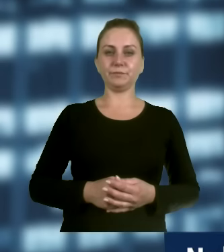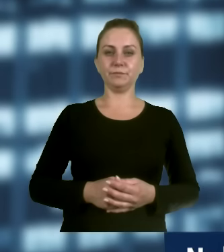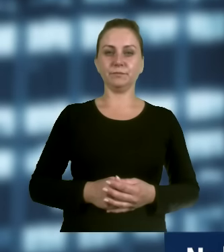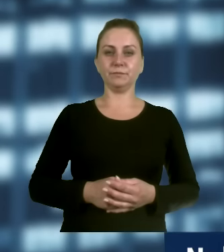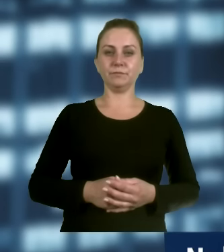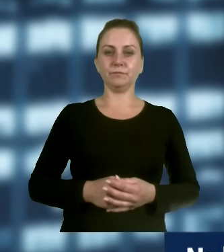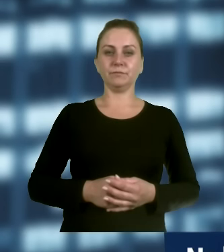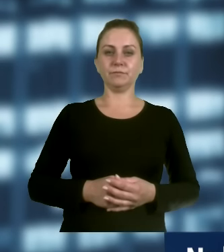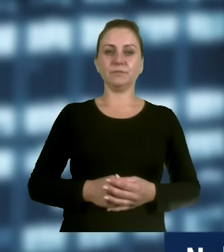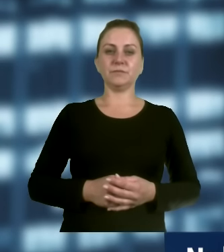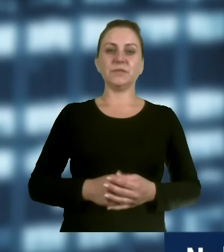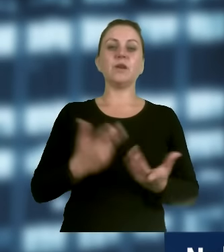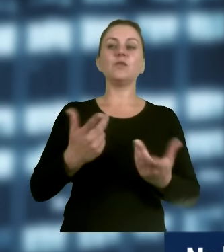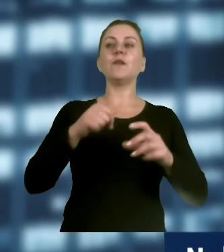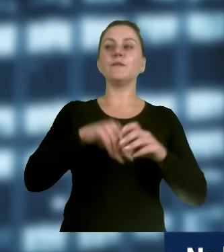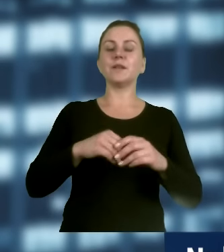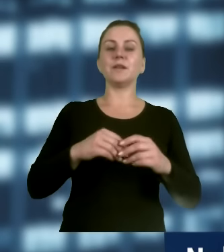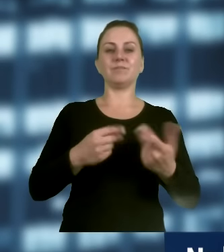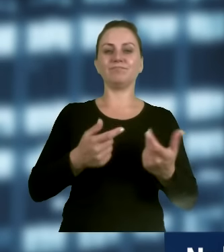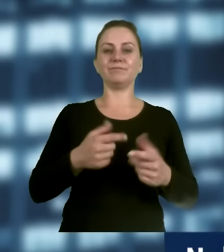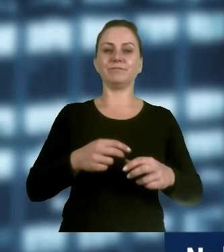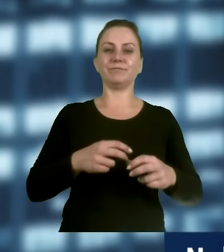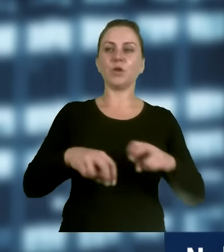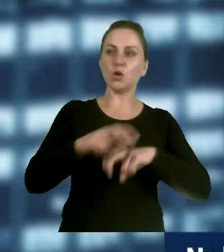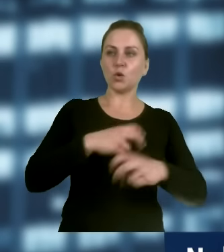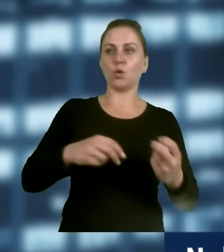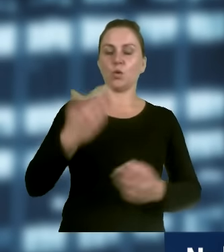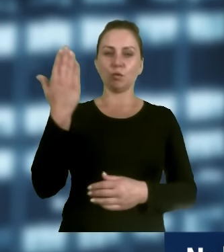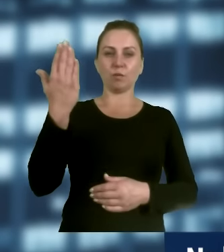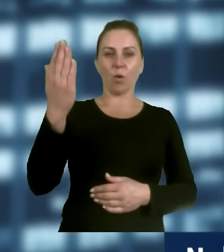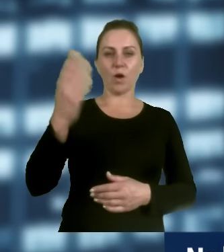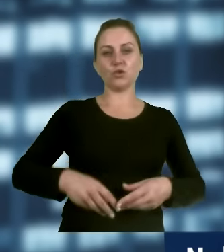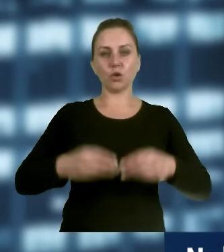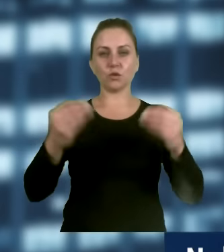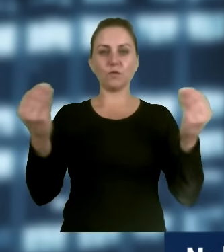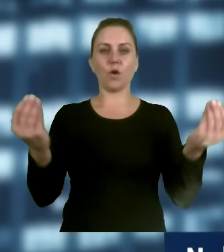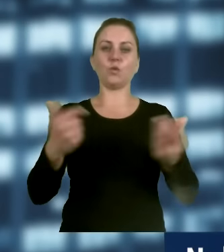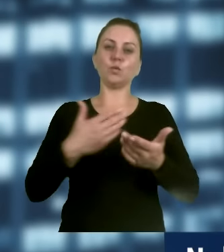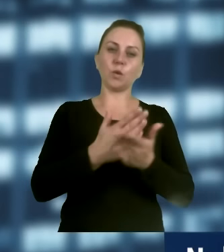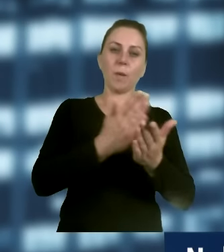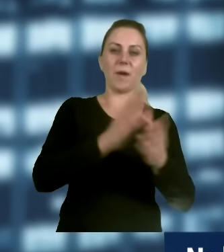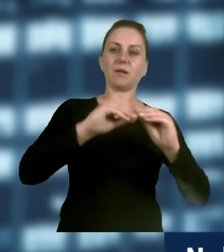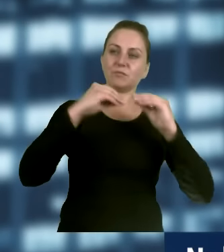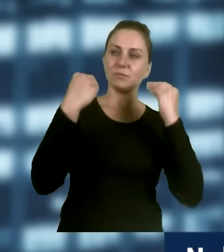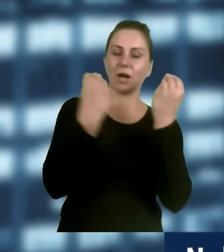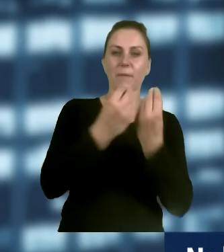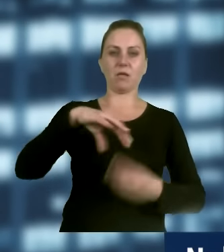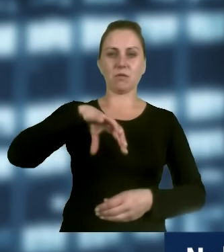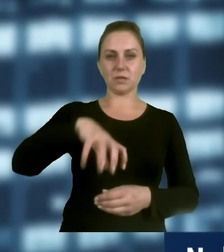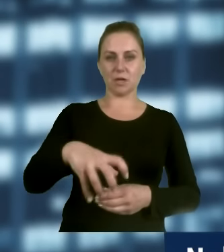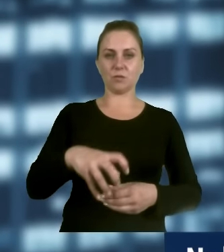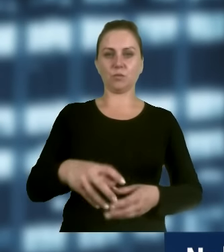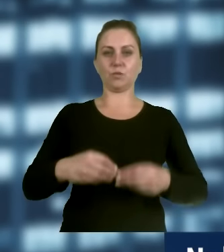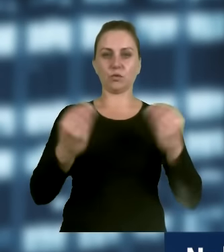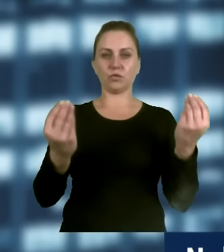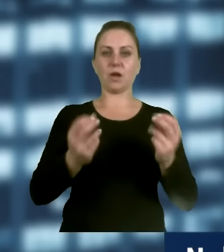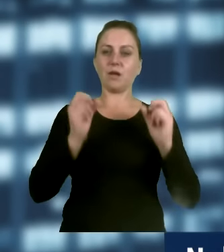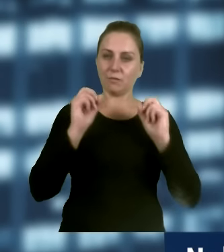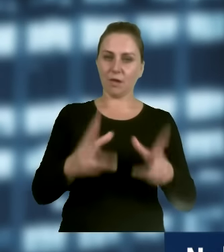że ten ruch społeczny, tak, dla rozwoju, to on rozszerza pracę parlamentarnego zespołu, tak, dla rozwoju